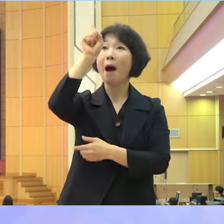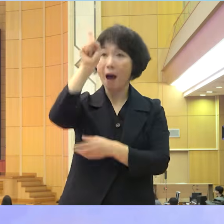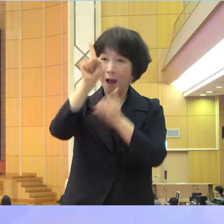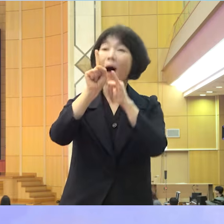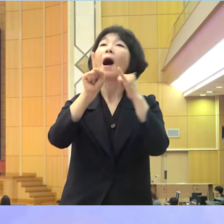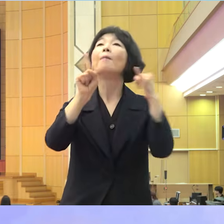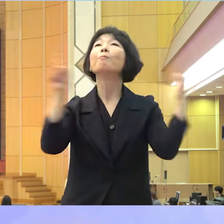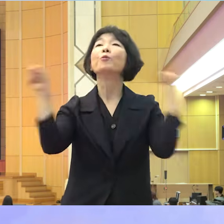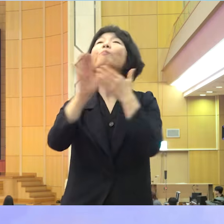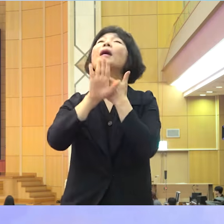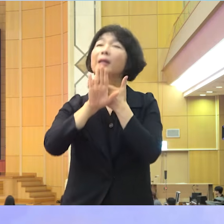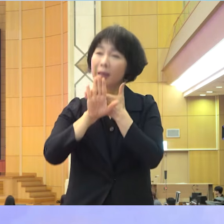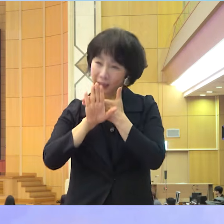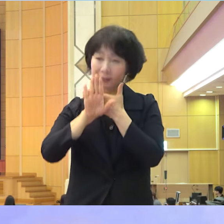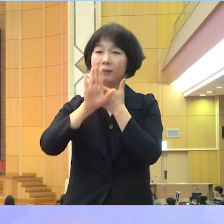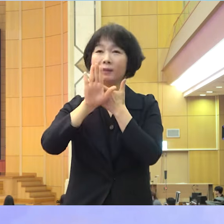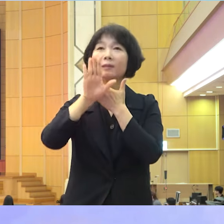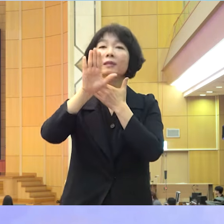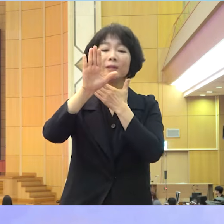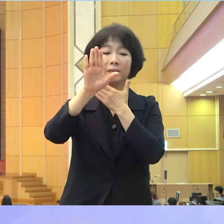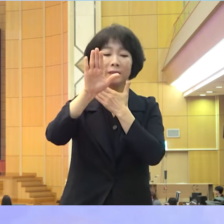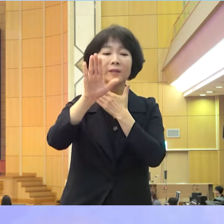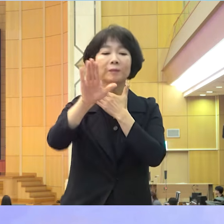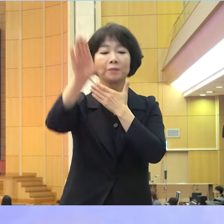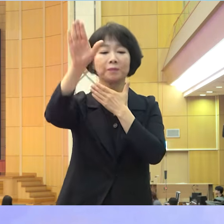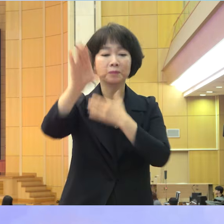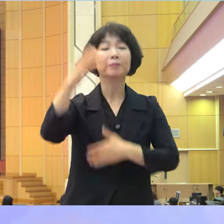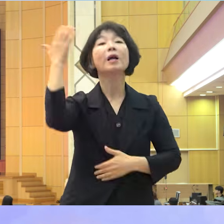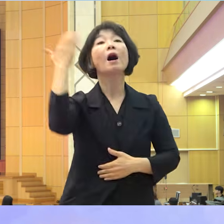주님 한 분밖에는